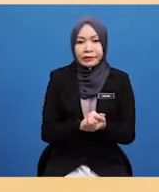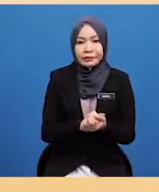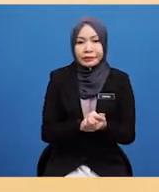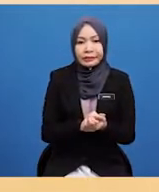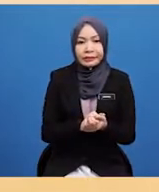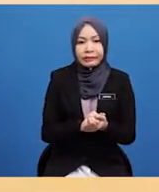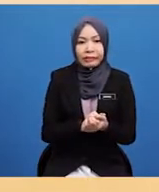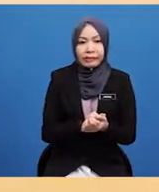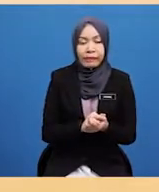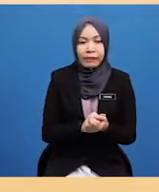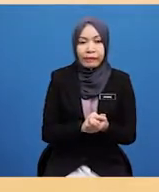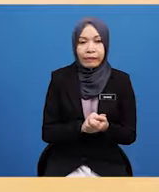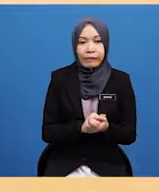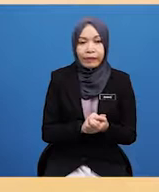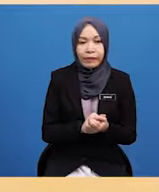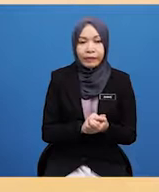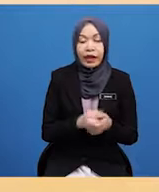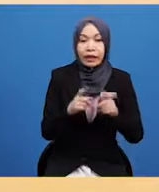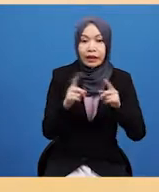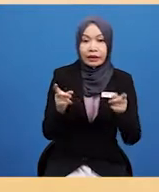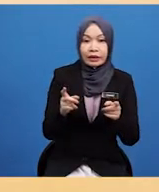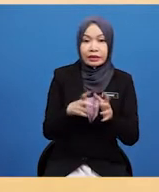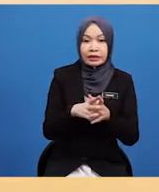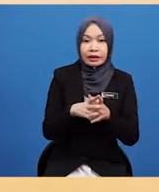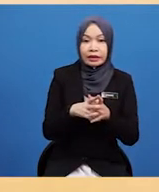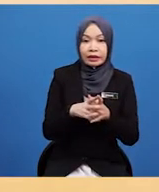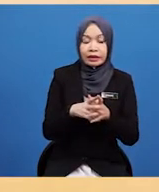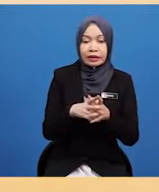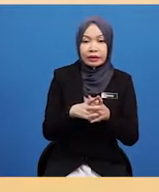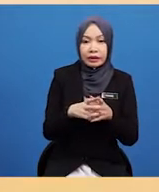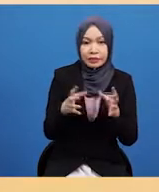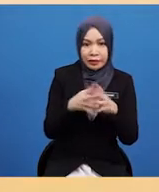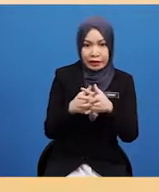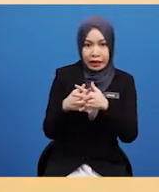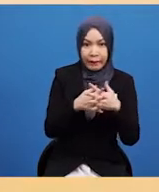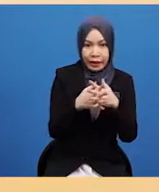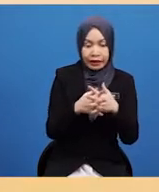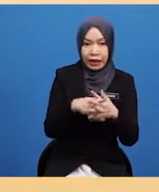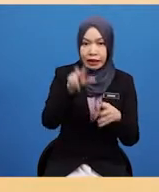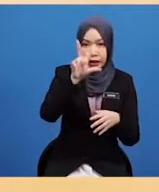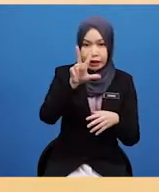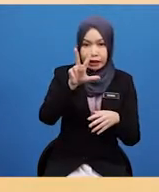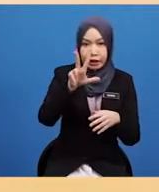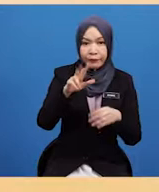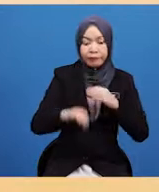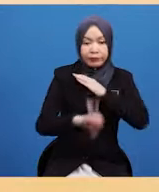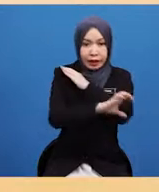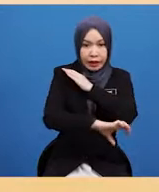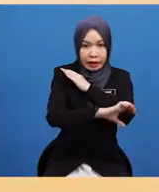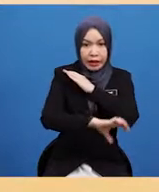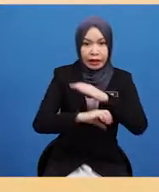dan Empayar Uthmania. Manakala Pakatan Bertiga pula disertai oleh 3 negara iaitu